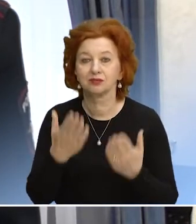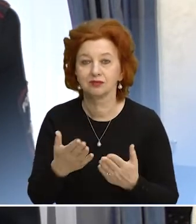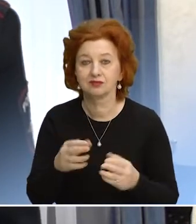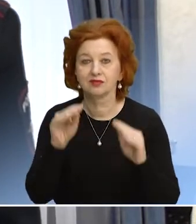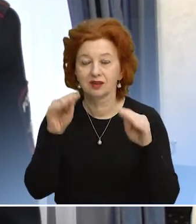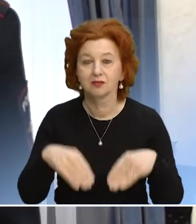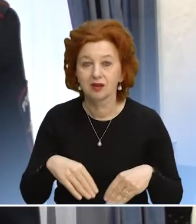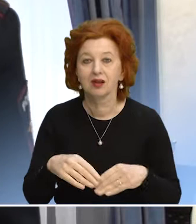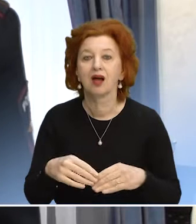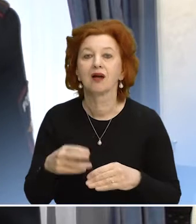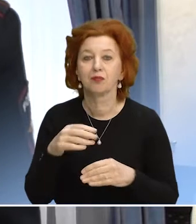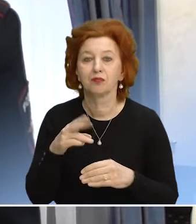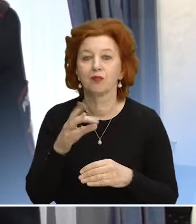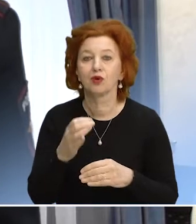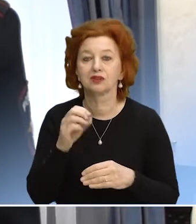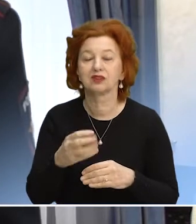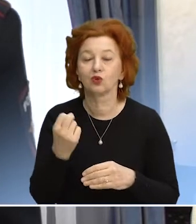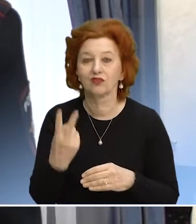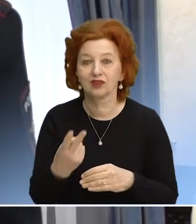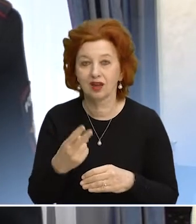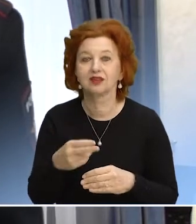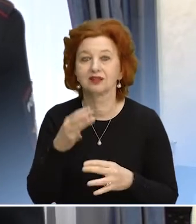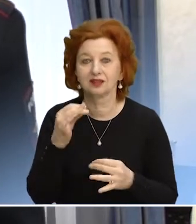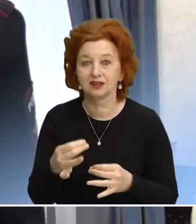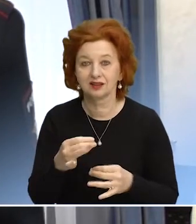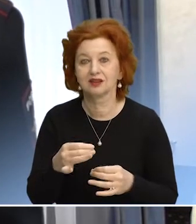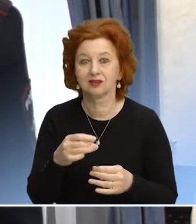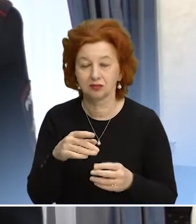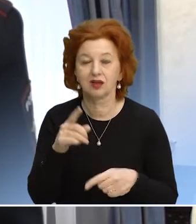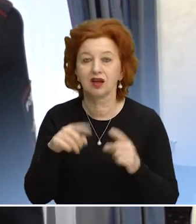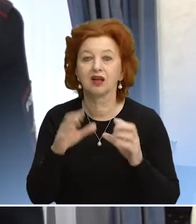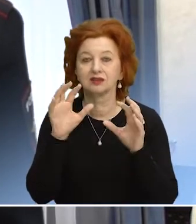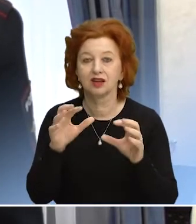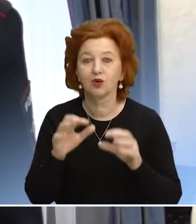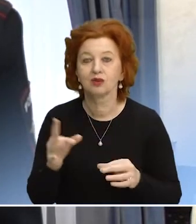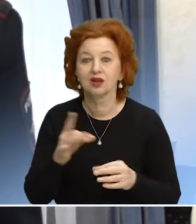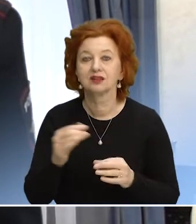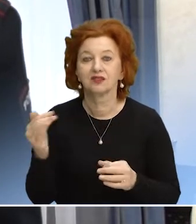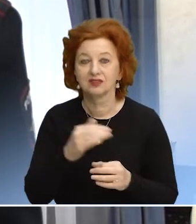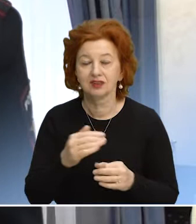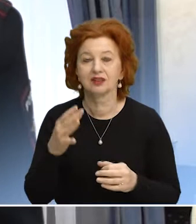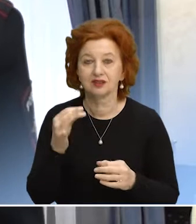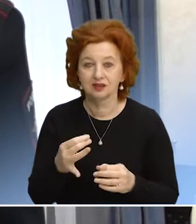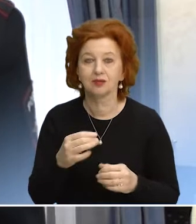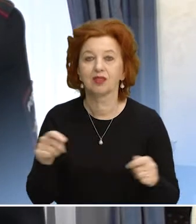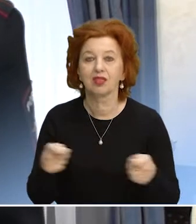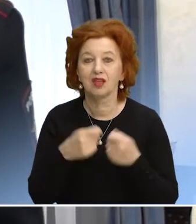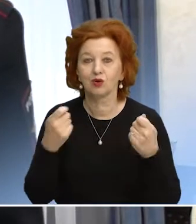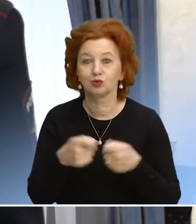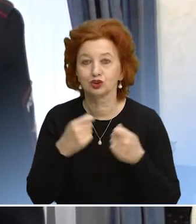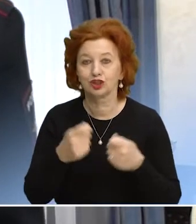был составлен административный протокол по статье 12.8 Кодекса Российской Федерации об